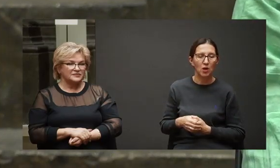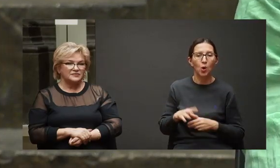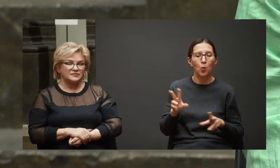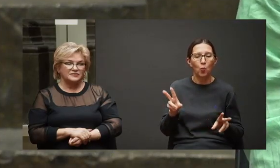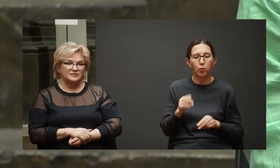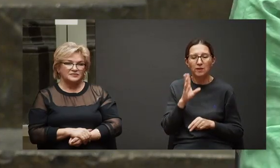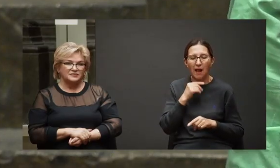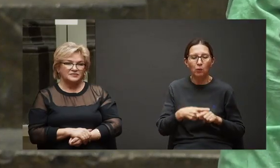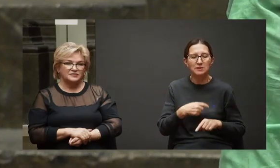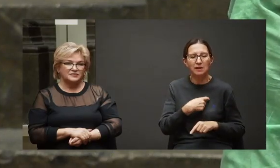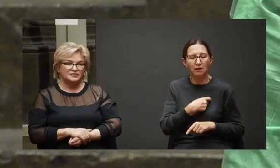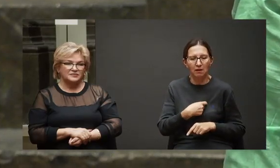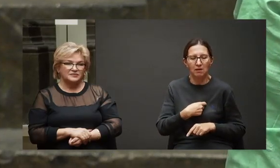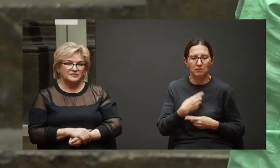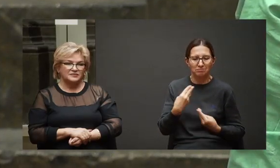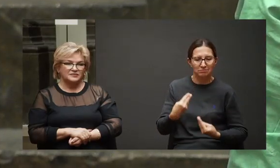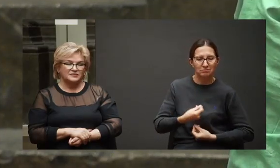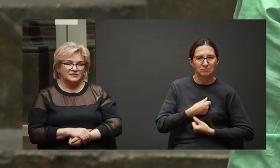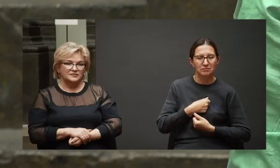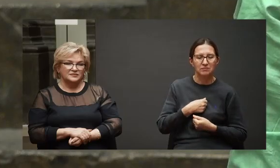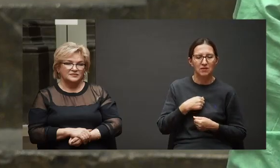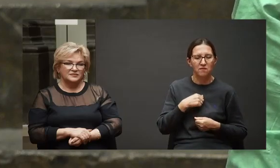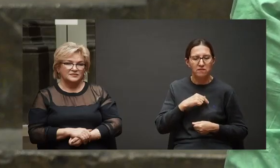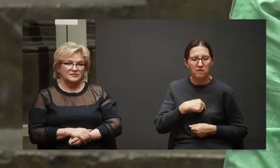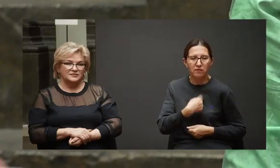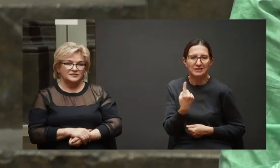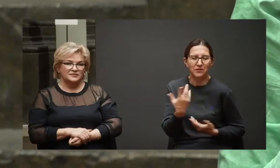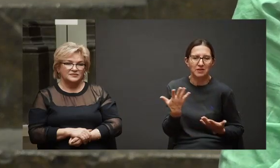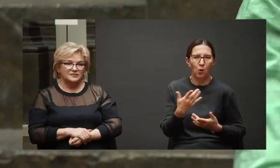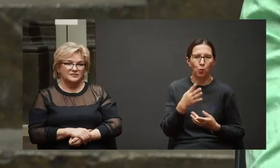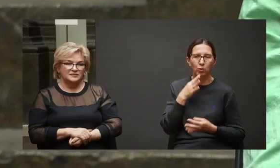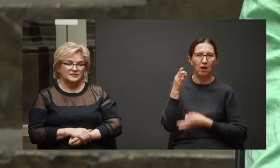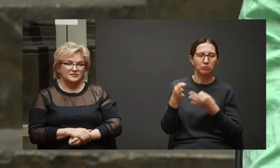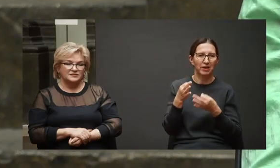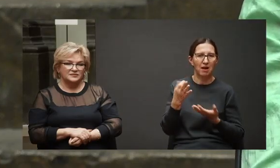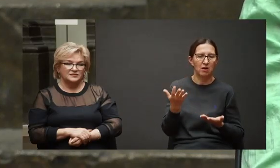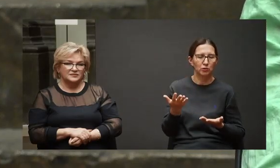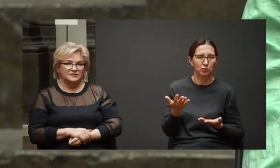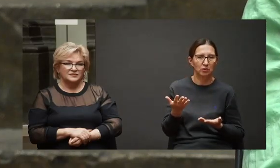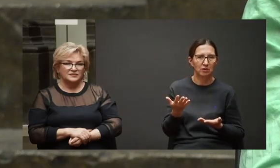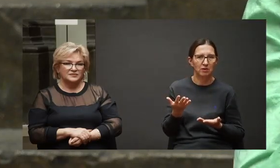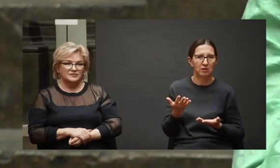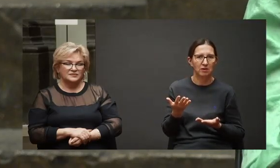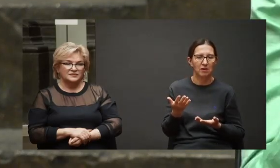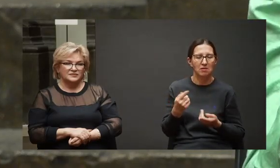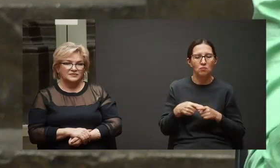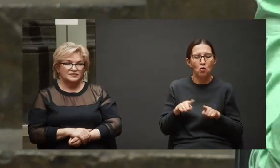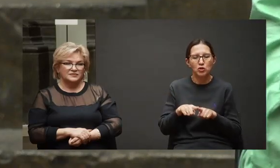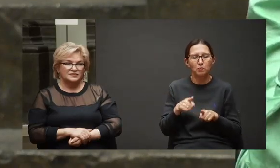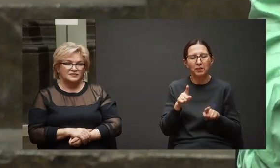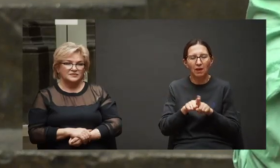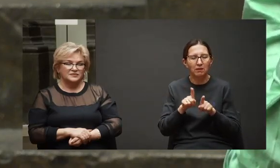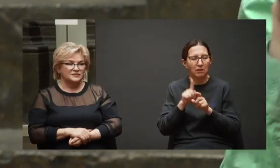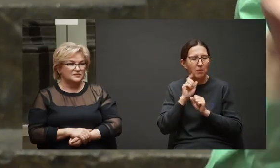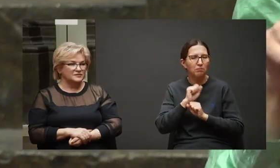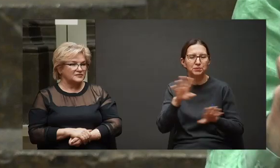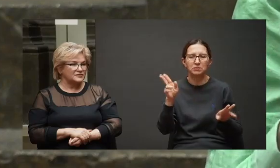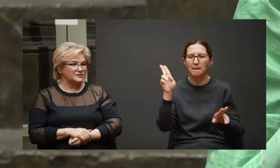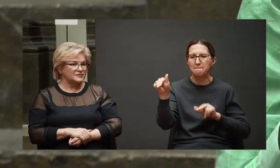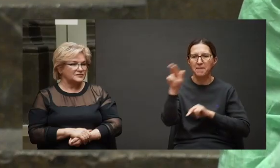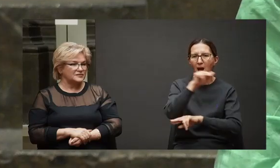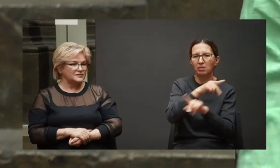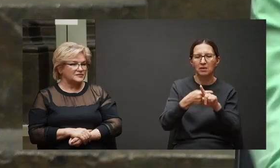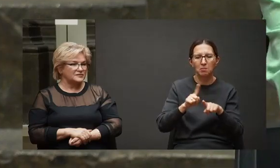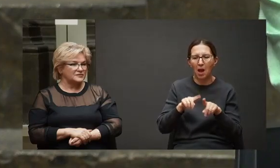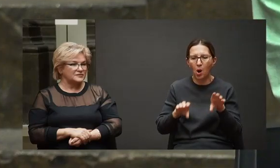удалось ли зацепить, удалось ли вызвать эмоциональную реакцию, неважно, разбросанными пятнами, выстроенными